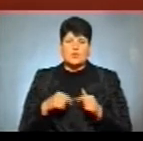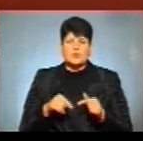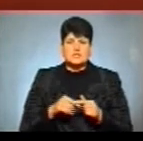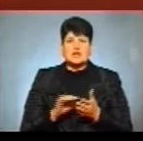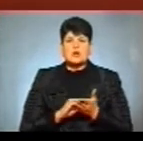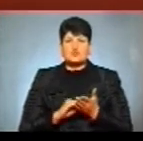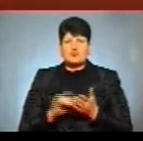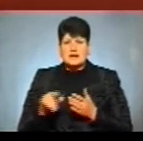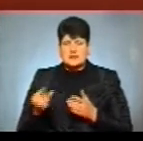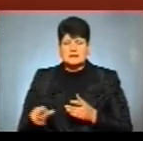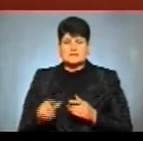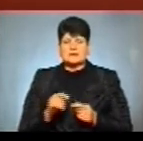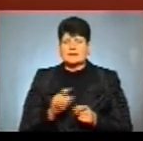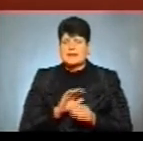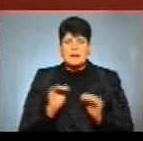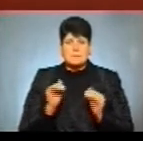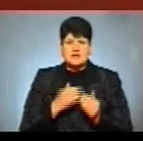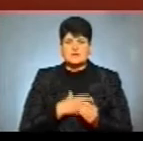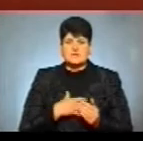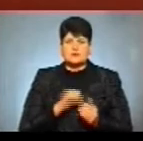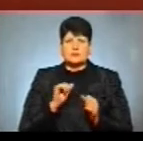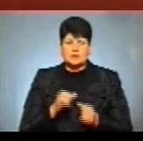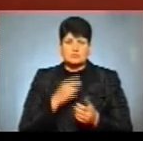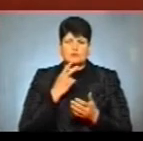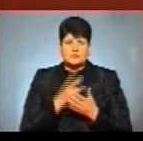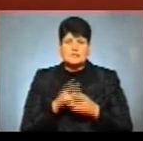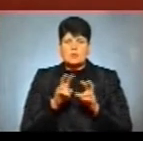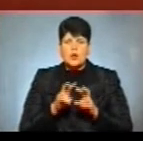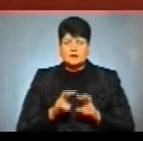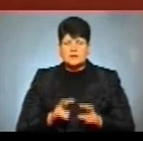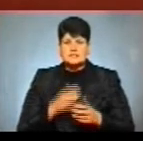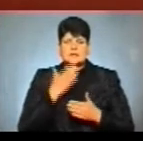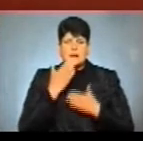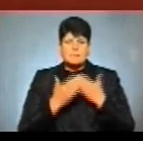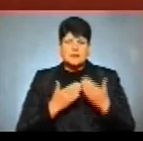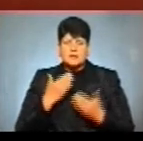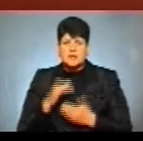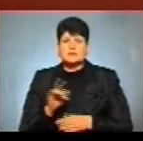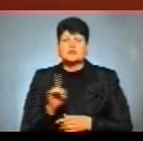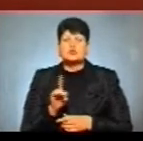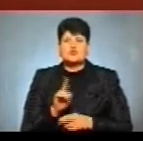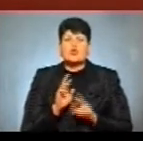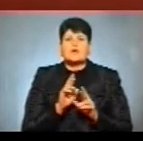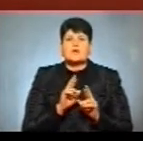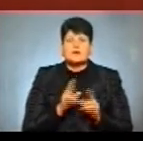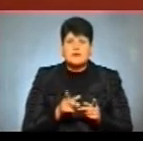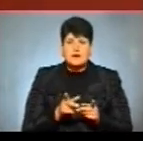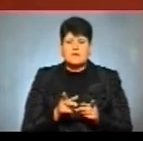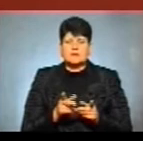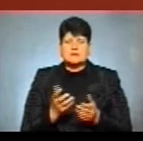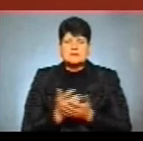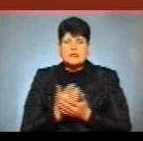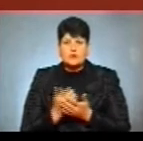і для журналістів. Не менш важливо те, що ми можемо подивитися, проаналізувати, потім запитати, за що, як, яким